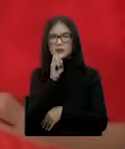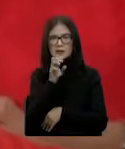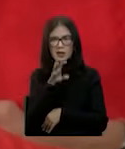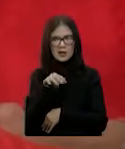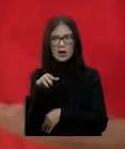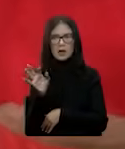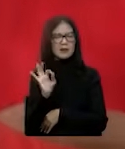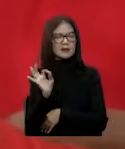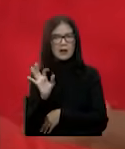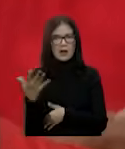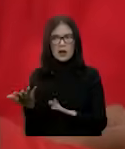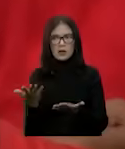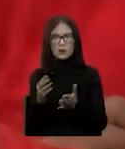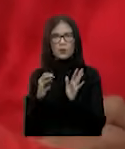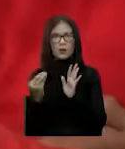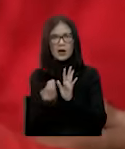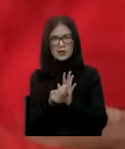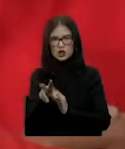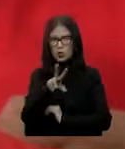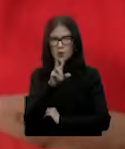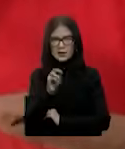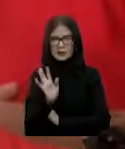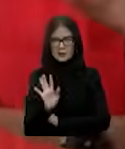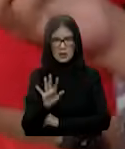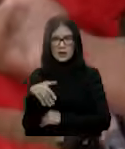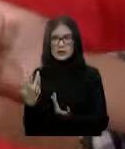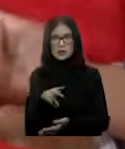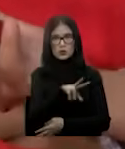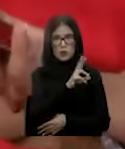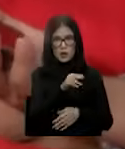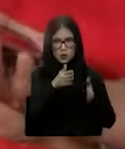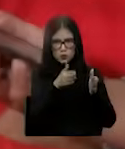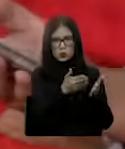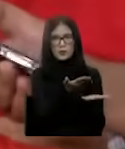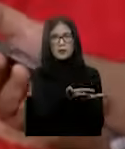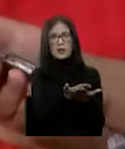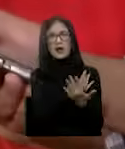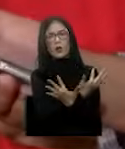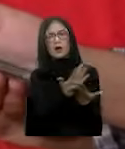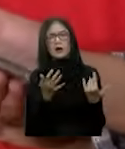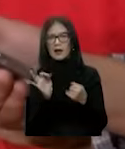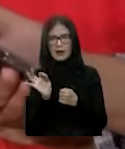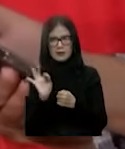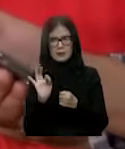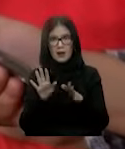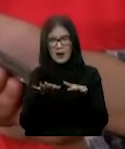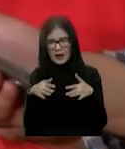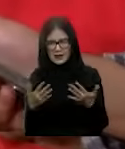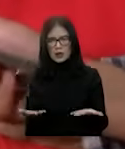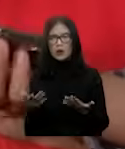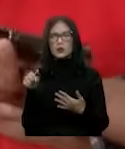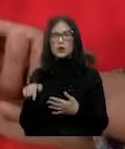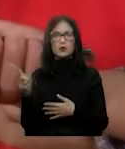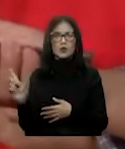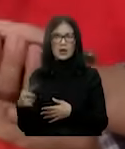Jawa Barat itu tidak ada secara khusus permintaan dari warga masyarakat maupun aspirasi